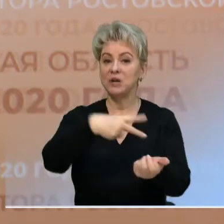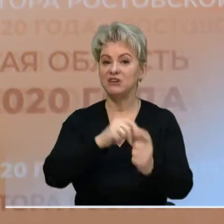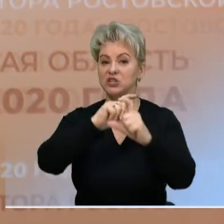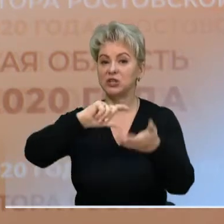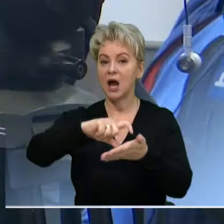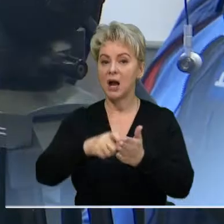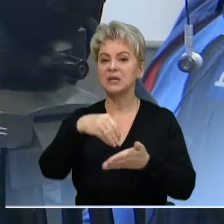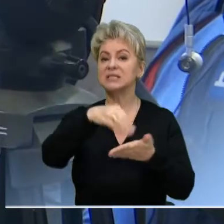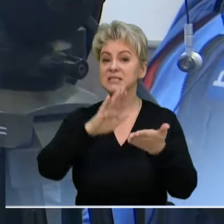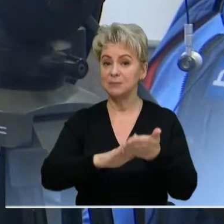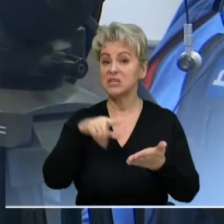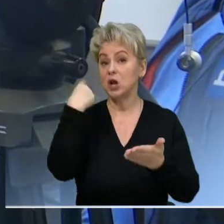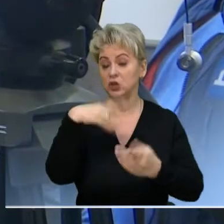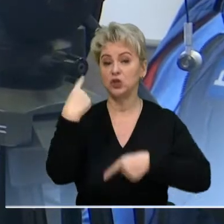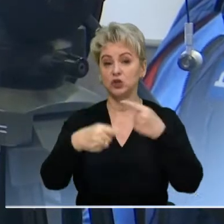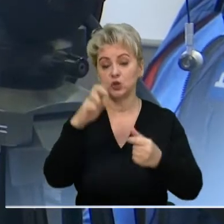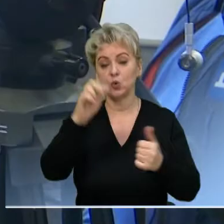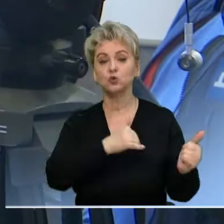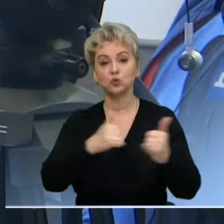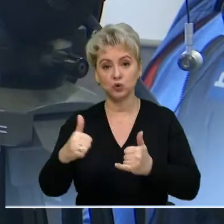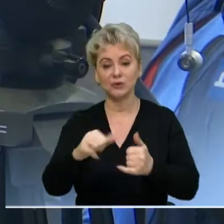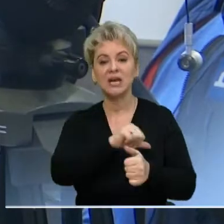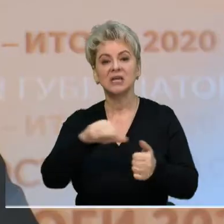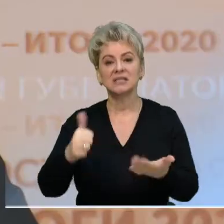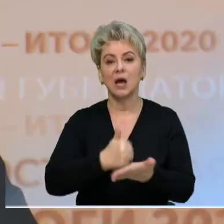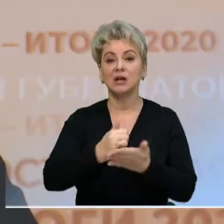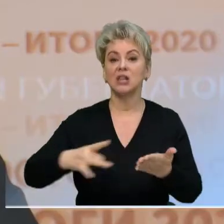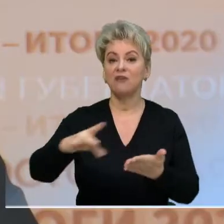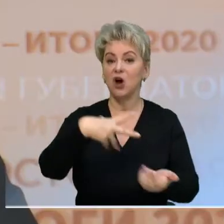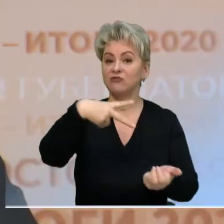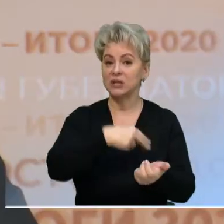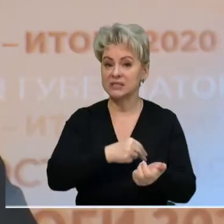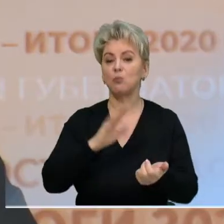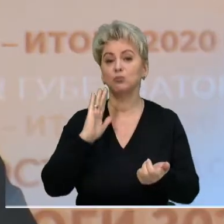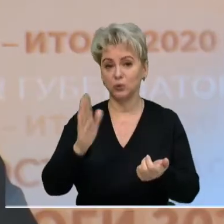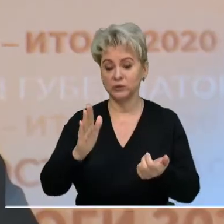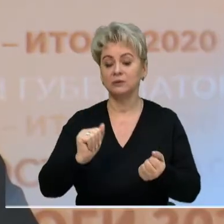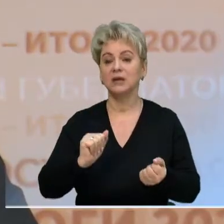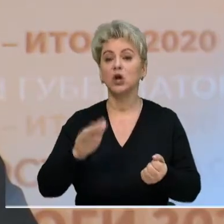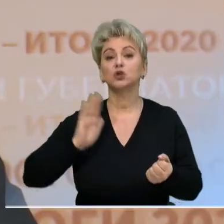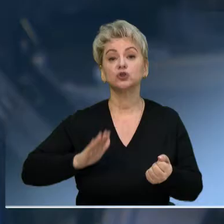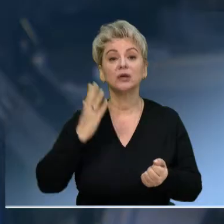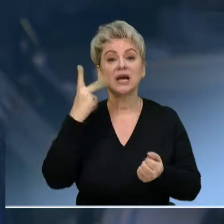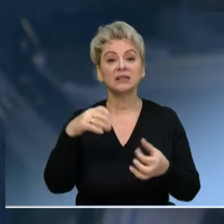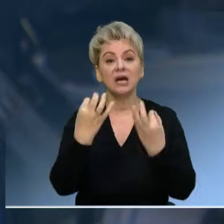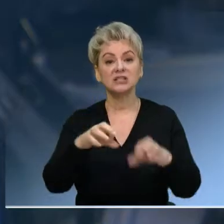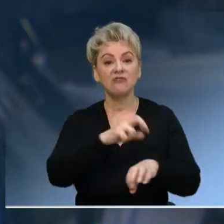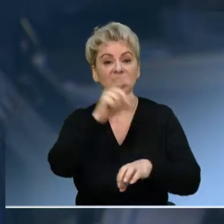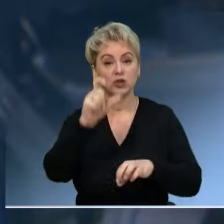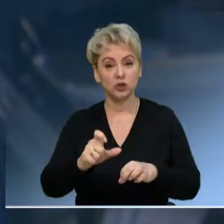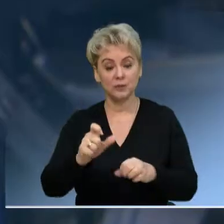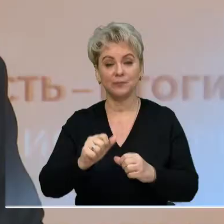кабинета. Записаться можно лично и через госуслуги. Сам глава региона вакцинироваться собирается. Ждет, когда разрешат